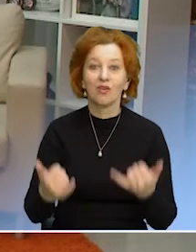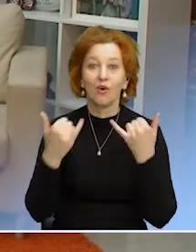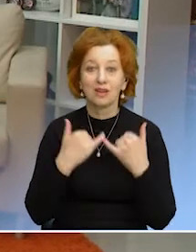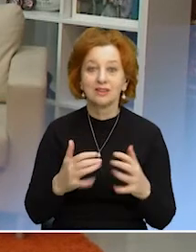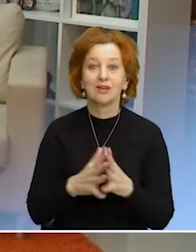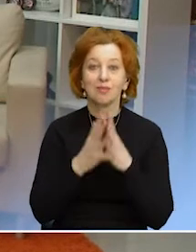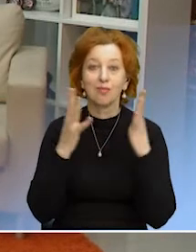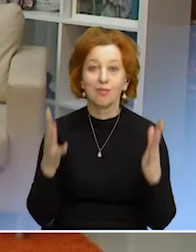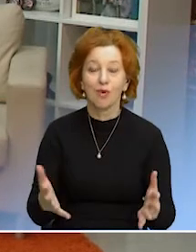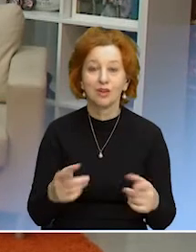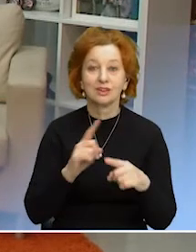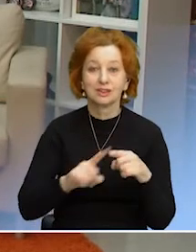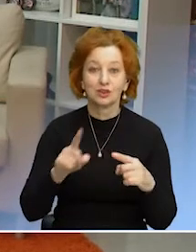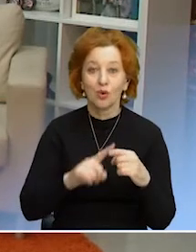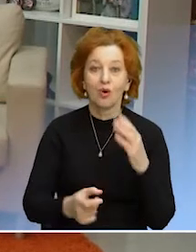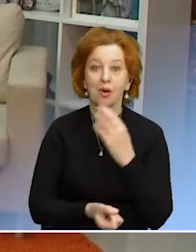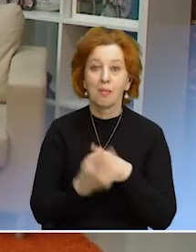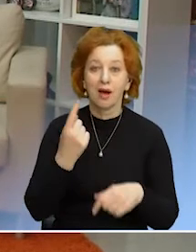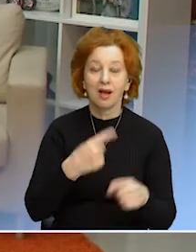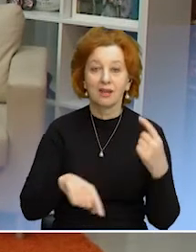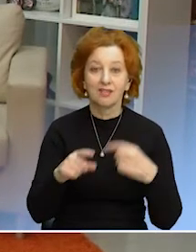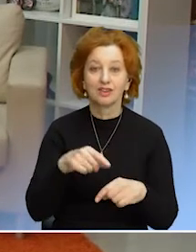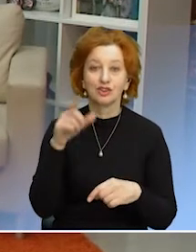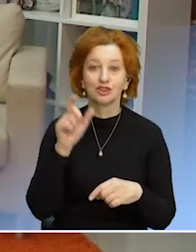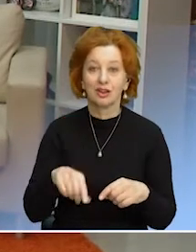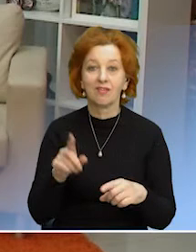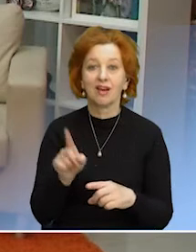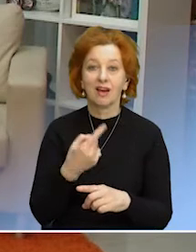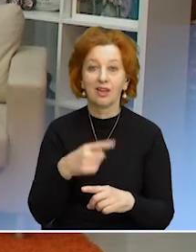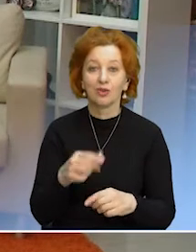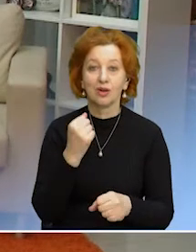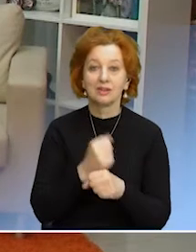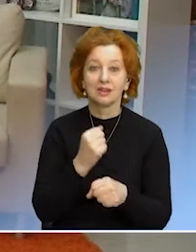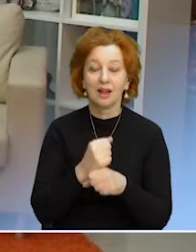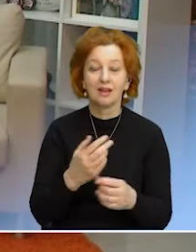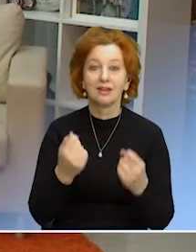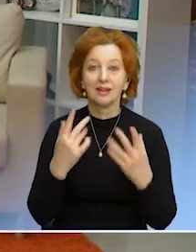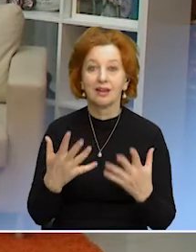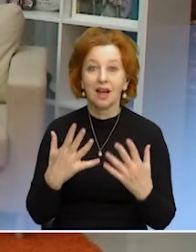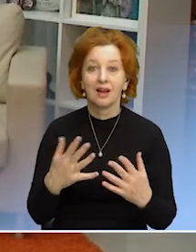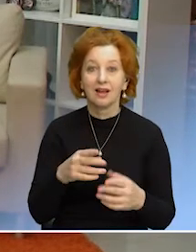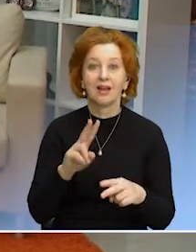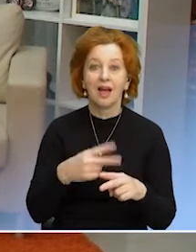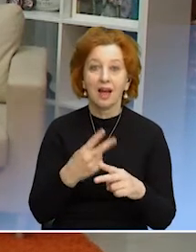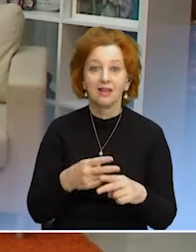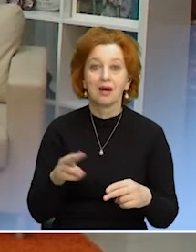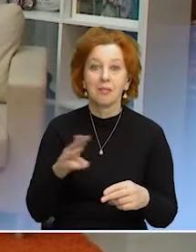как говорится, сегодня гостей больше, чем обычно. Сегодня совсем скоро здесь появится человек, который сделает ярче нашу студию. Это